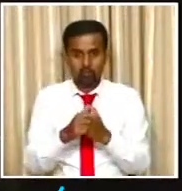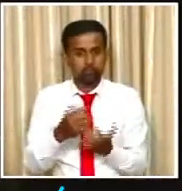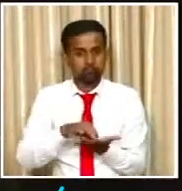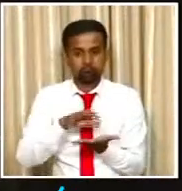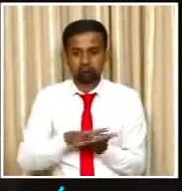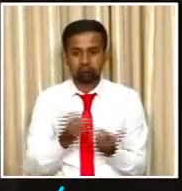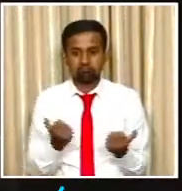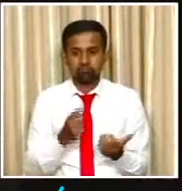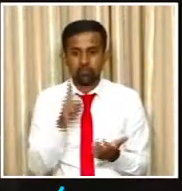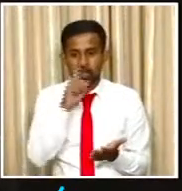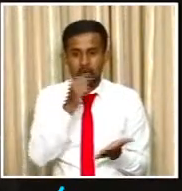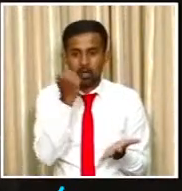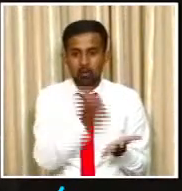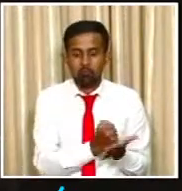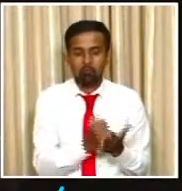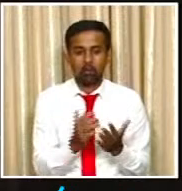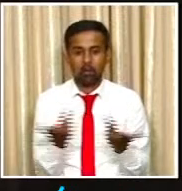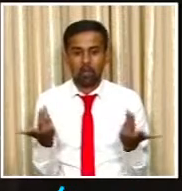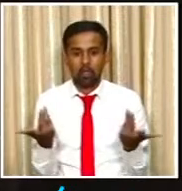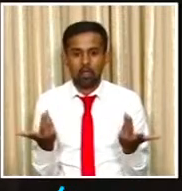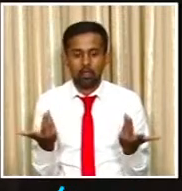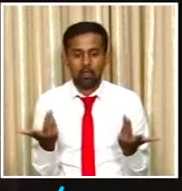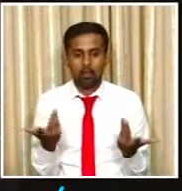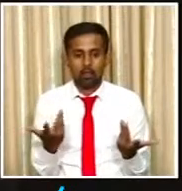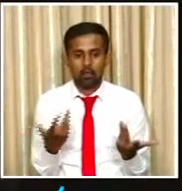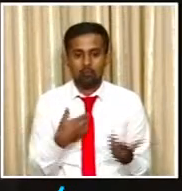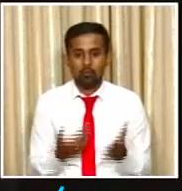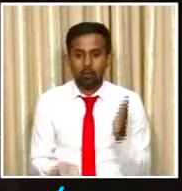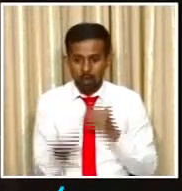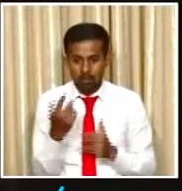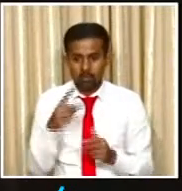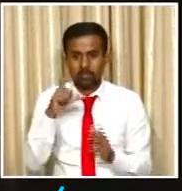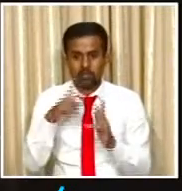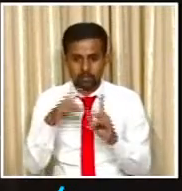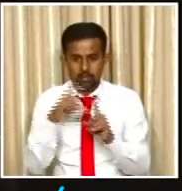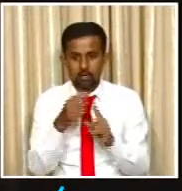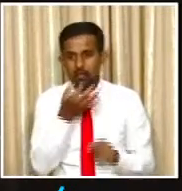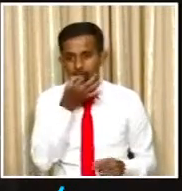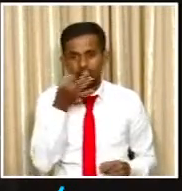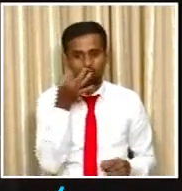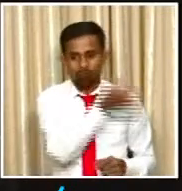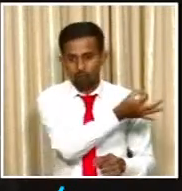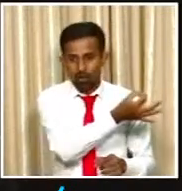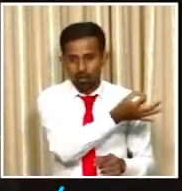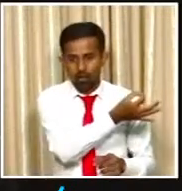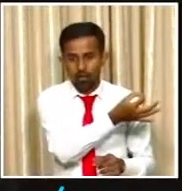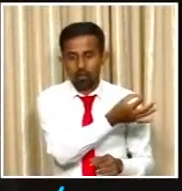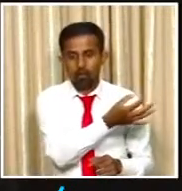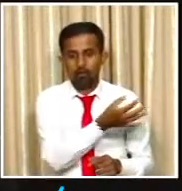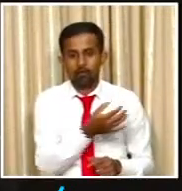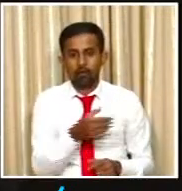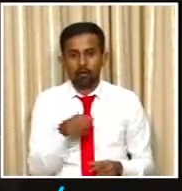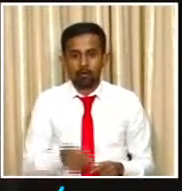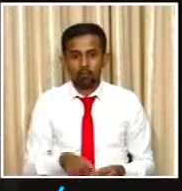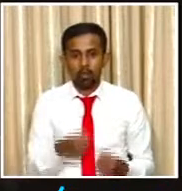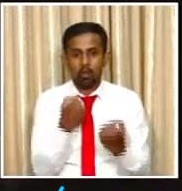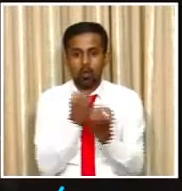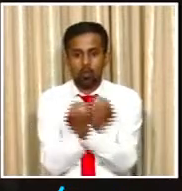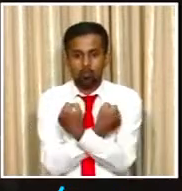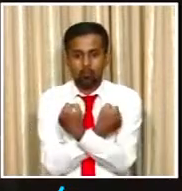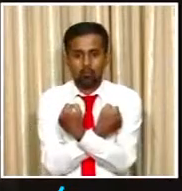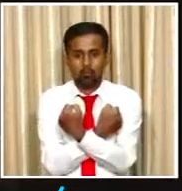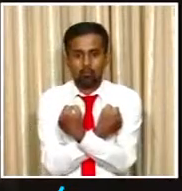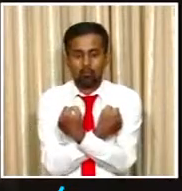meke mage seal ekak na mama ada gihilla CID ekata complaint ekak dala thiyena meka gana Mama polisi